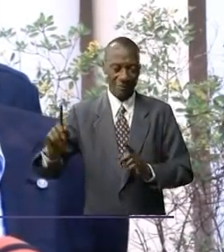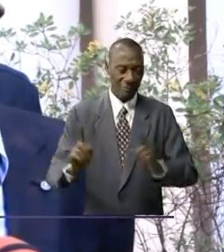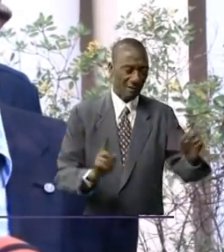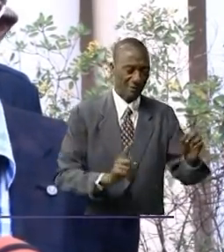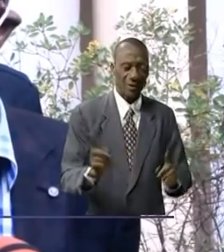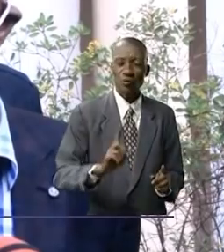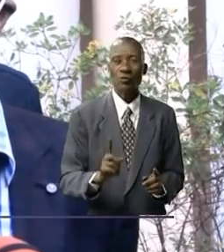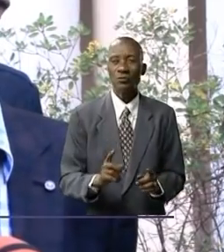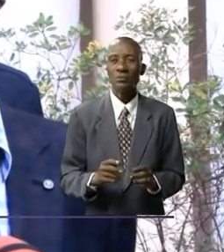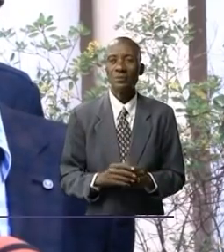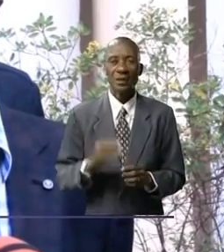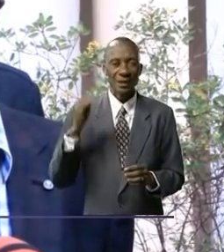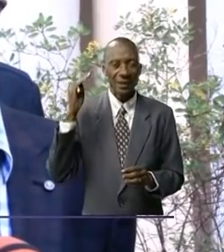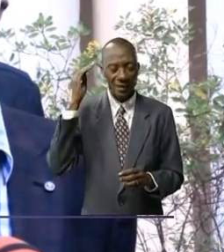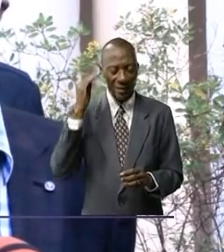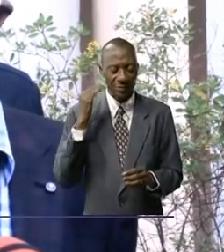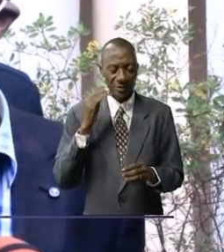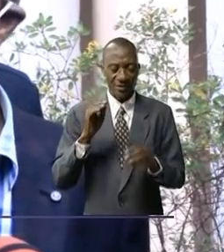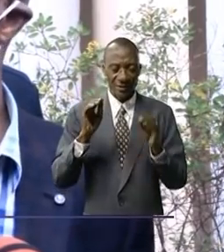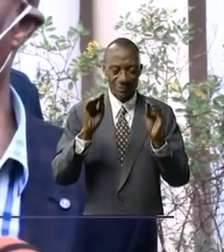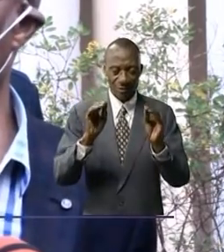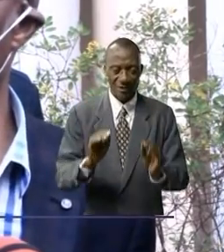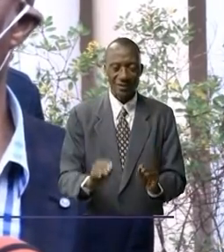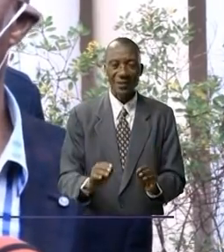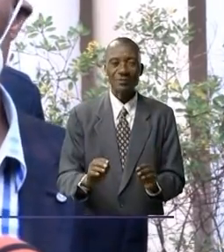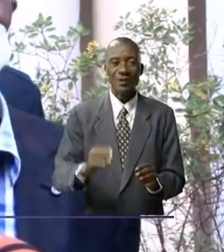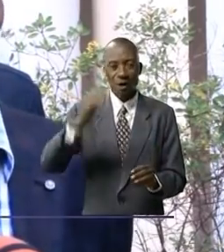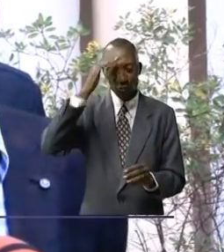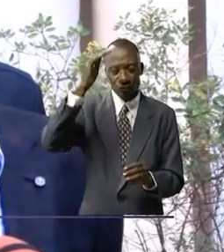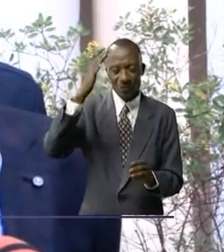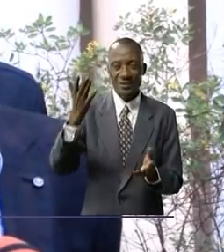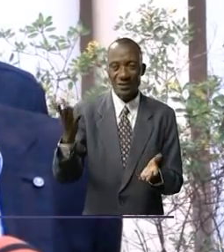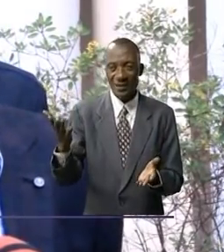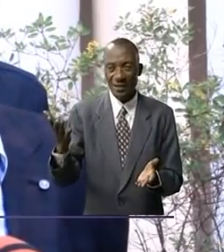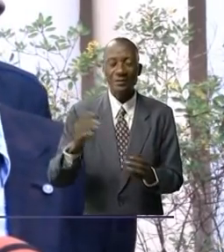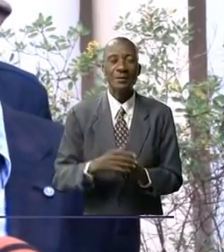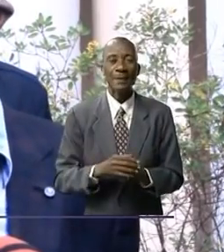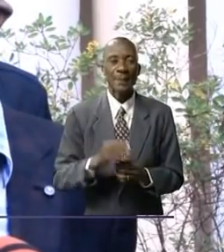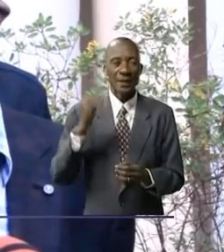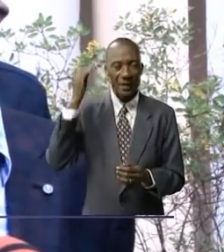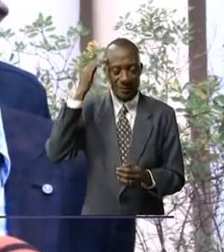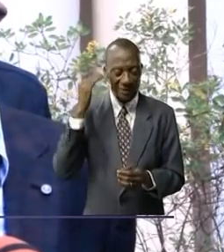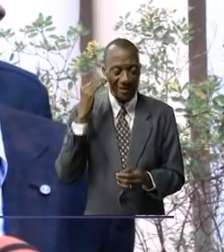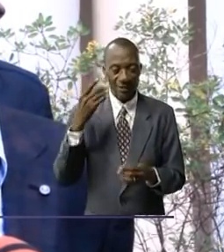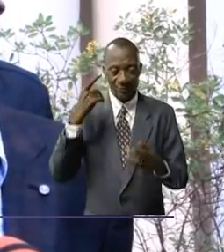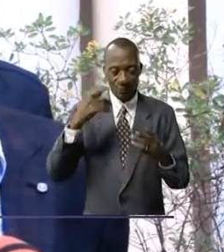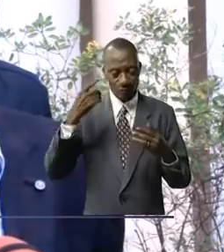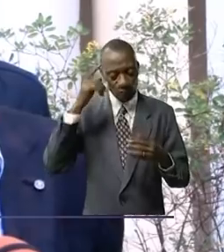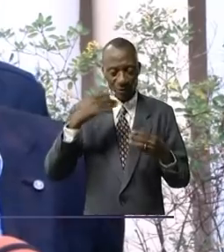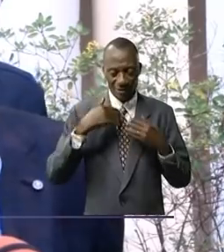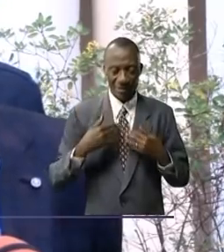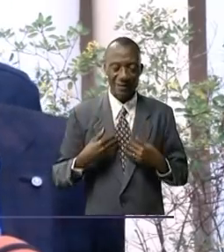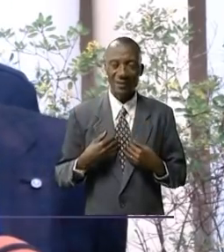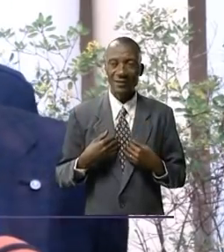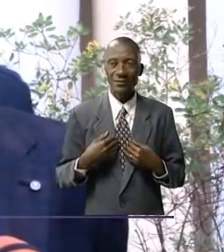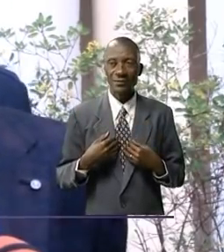ministère de l'enseignement supérieur et universitaire qui forme et le ministère de la santé publique qui, lui, est le